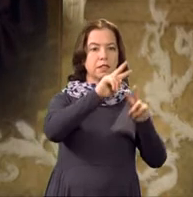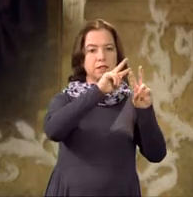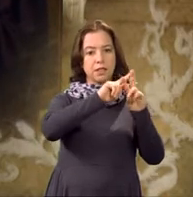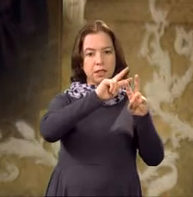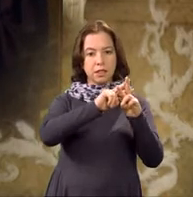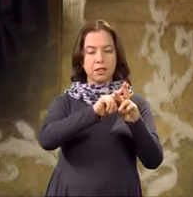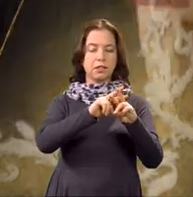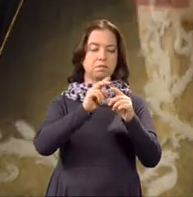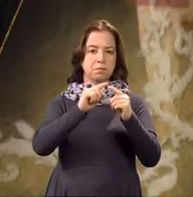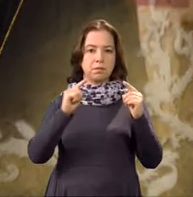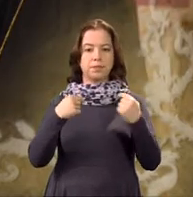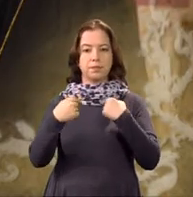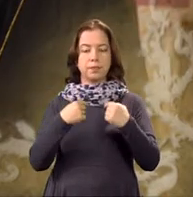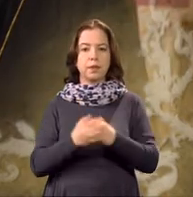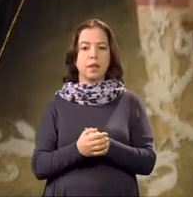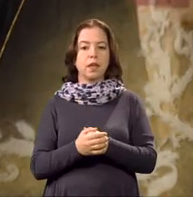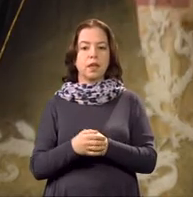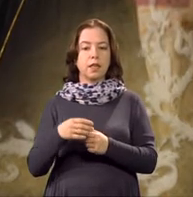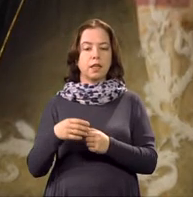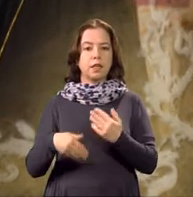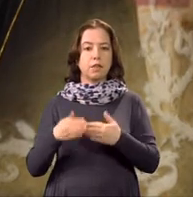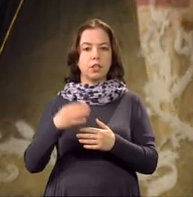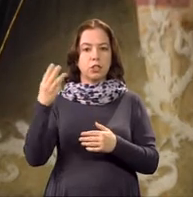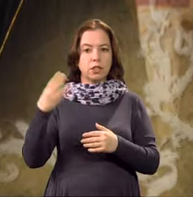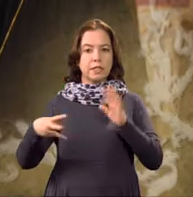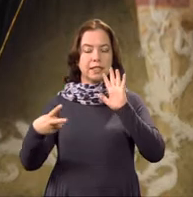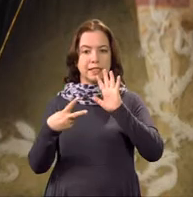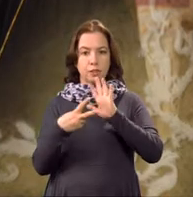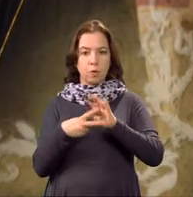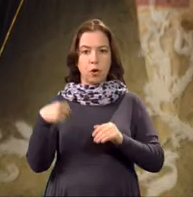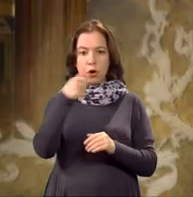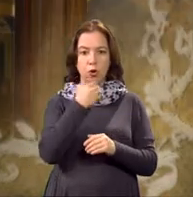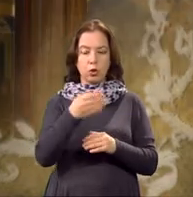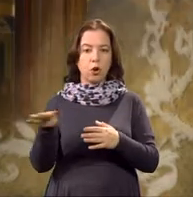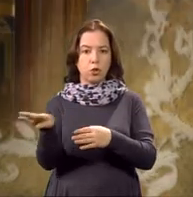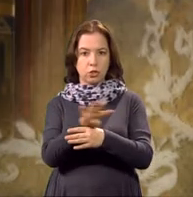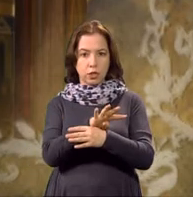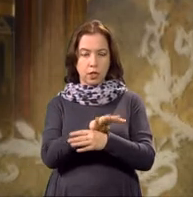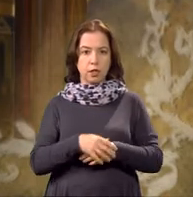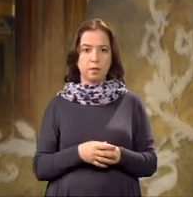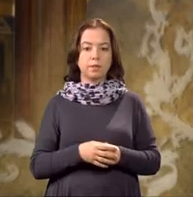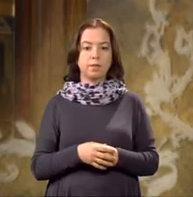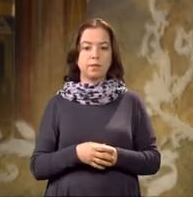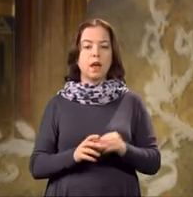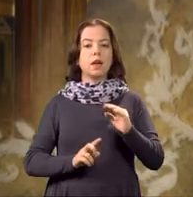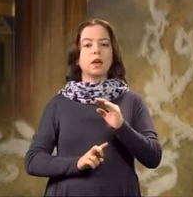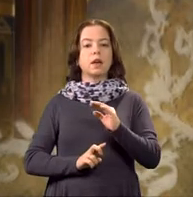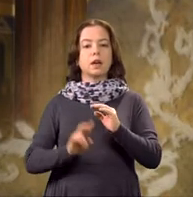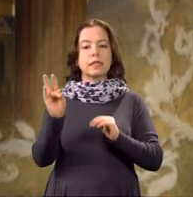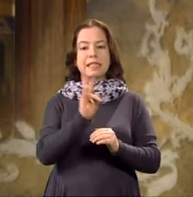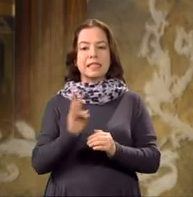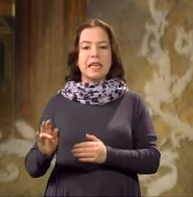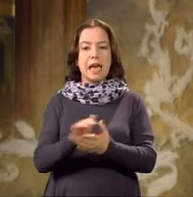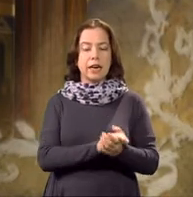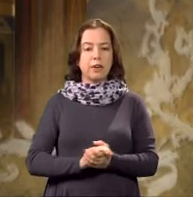і таборах. І врешті, 37-го року, його розстріляли. Церква вшановує його